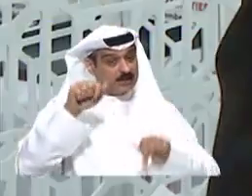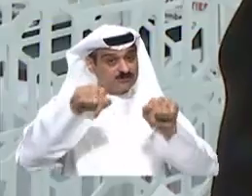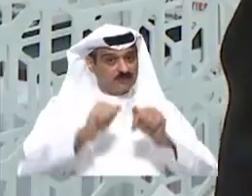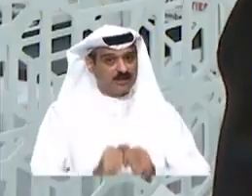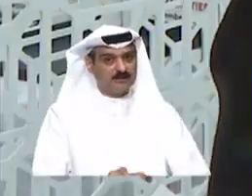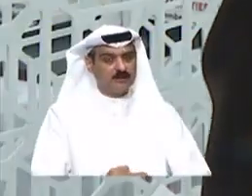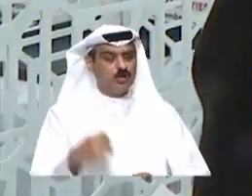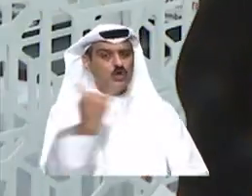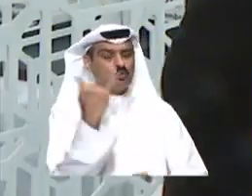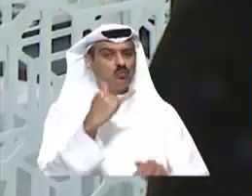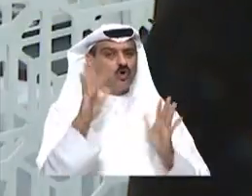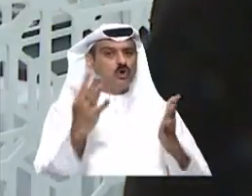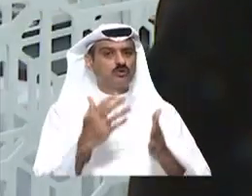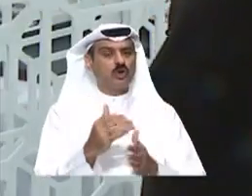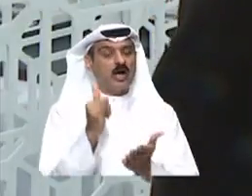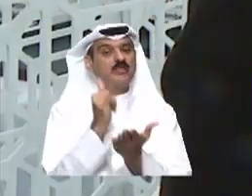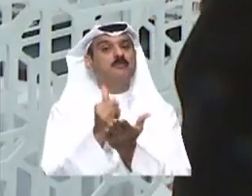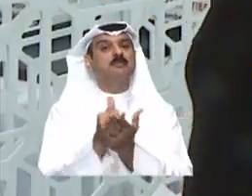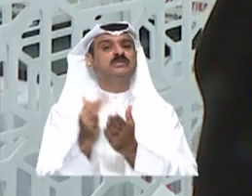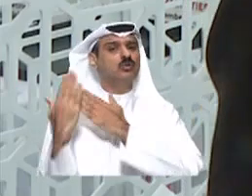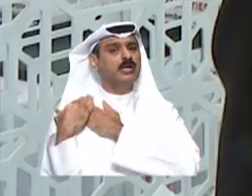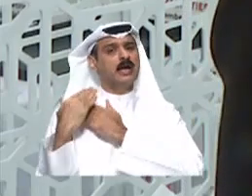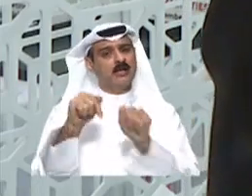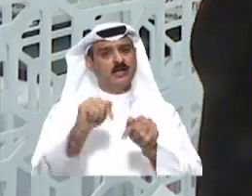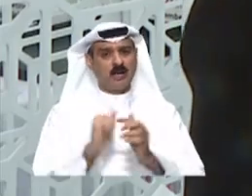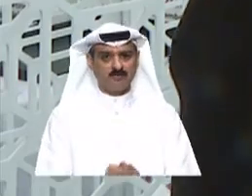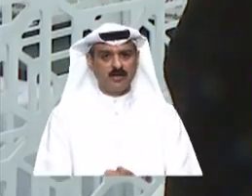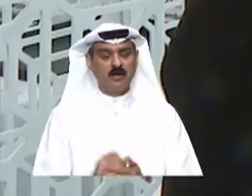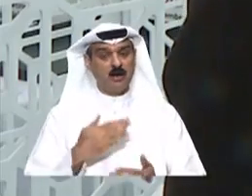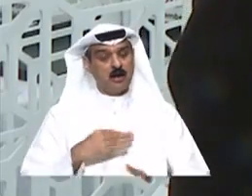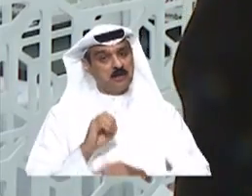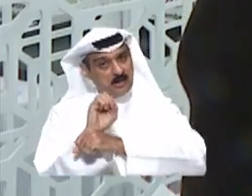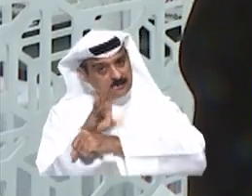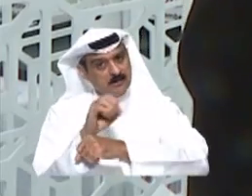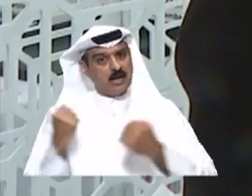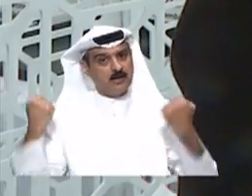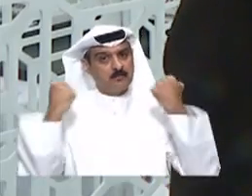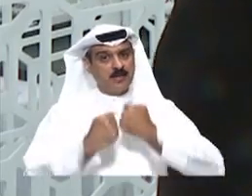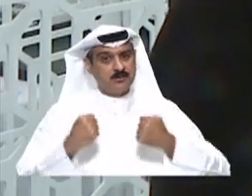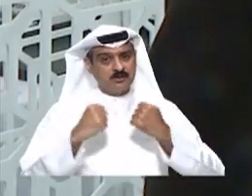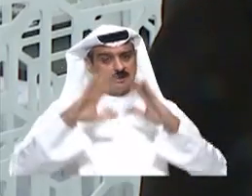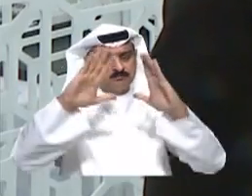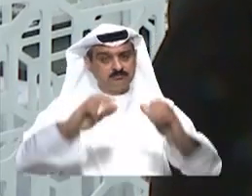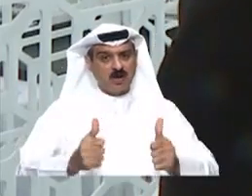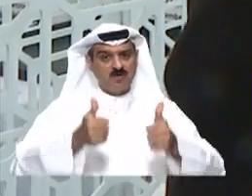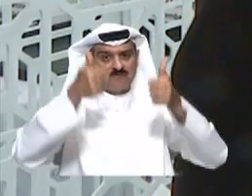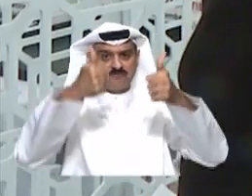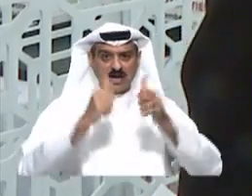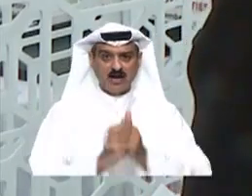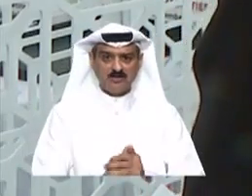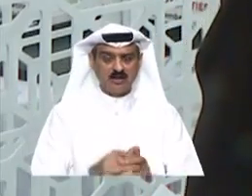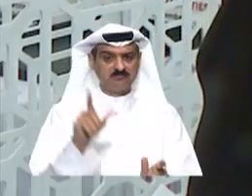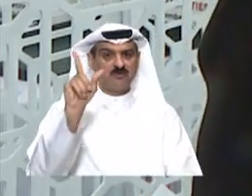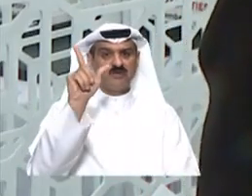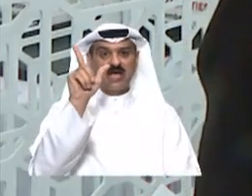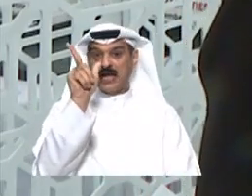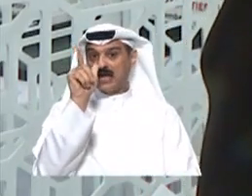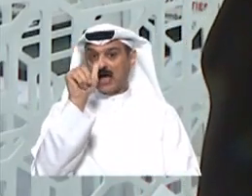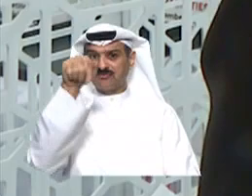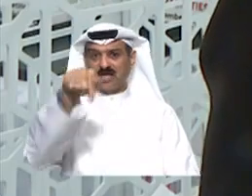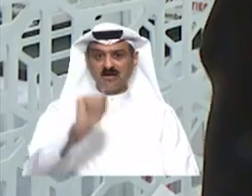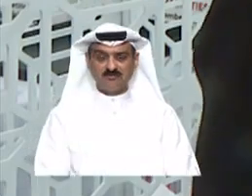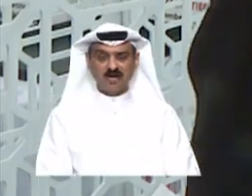الأولوية، جزء من مسؤوليتنا الوطنية أن نقوم بتدريب الشباب الكويتي ونؤهله التأهيل الأمثل حتى يستطيع أن